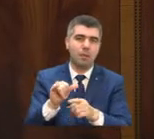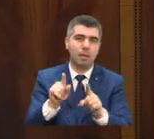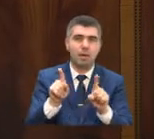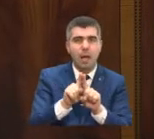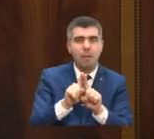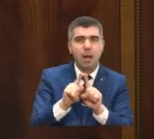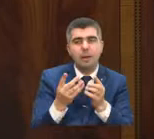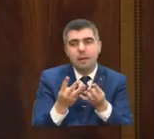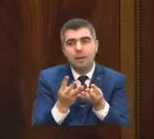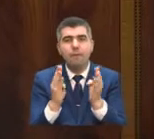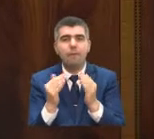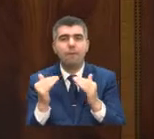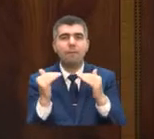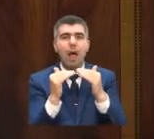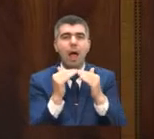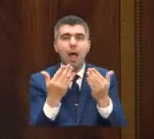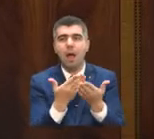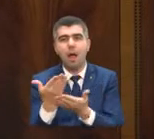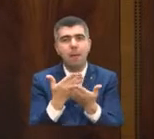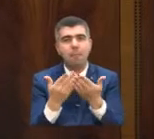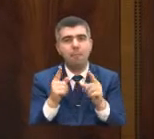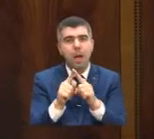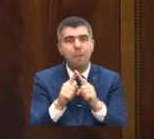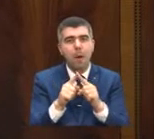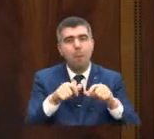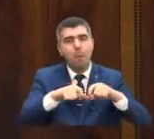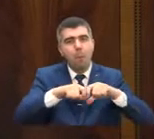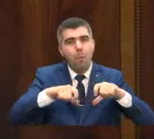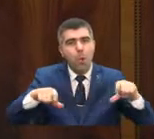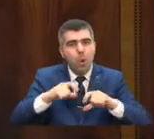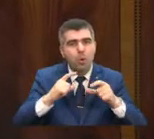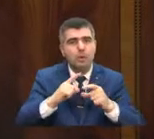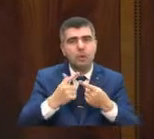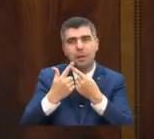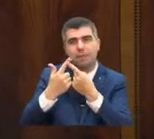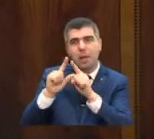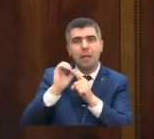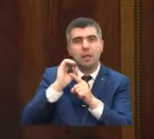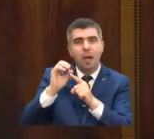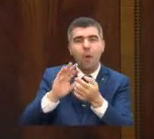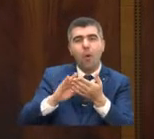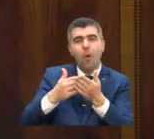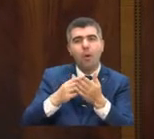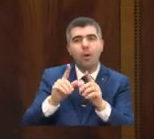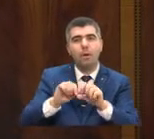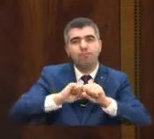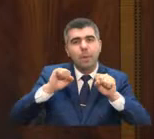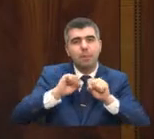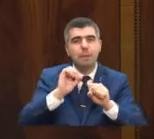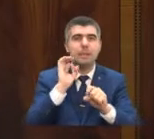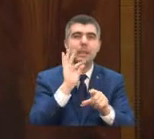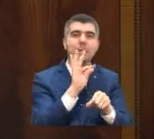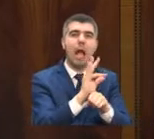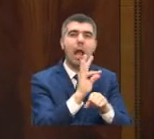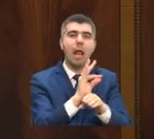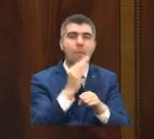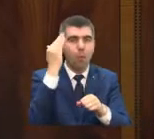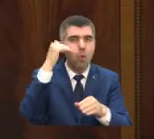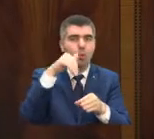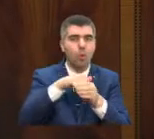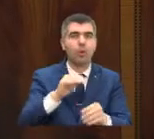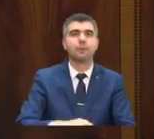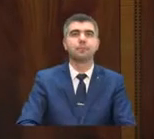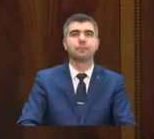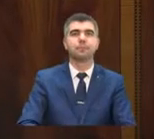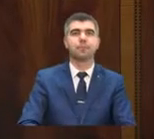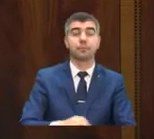بينهم بوسائل بسيطة مستوحاة من الممارسات البشعة للتنظيمات الإرهابية. تبني العناصر